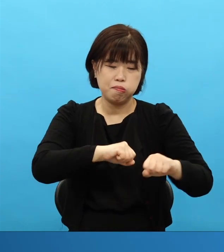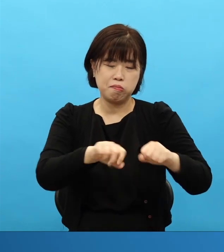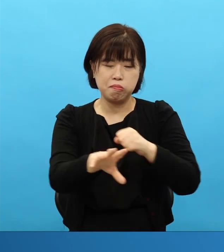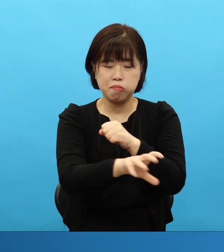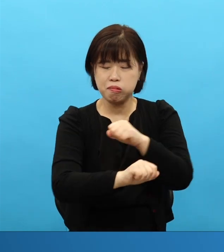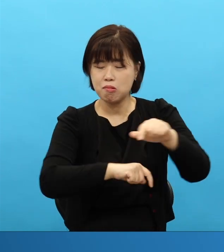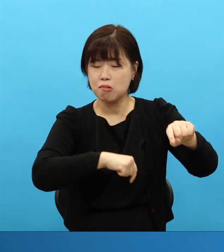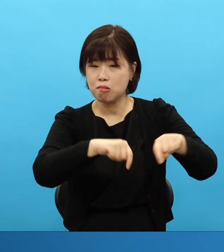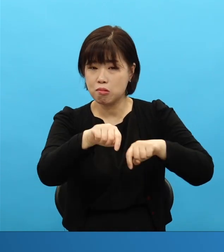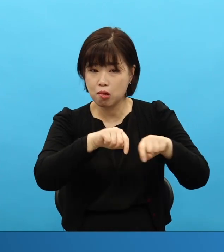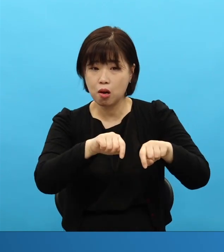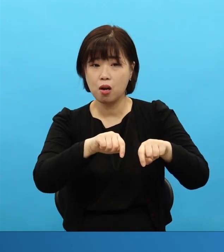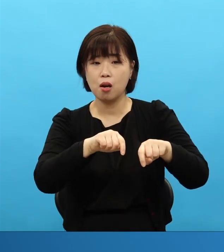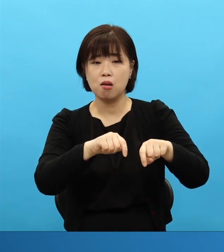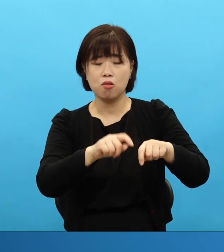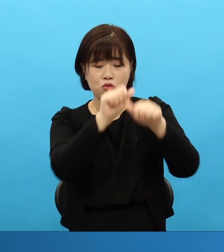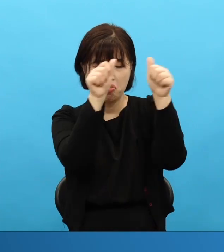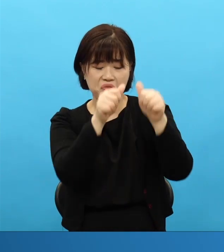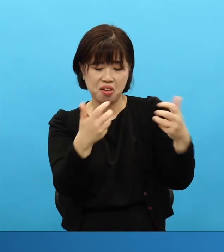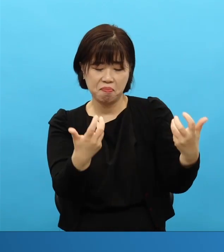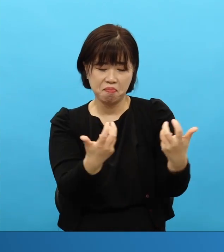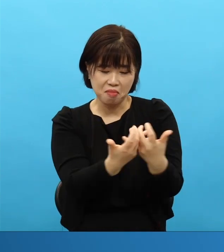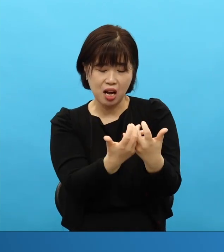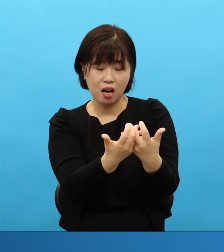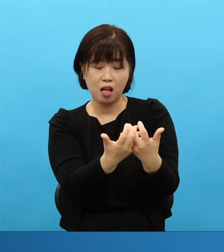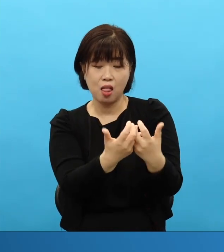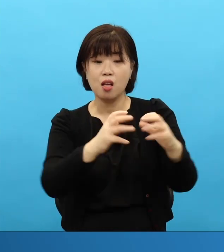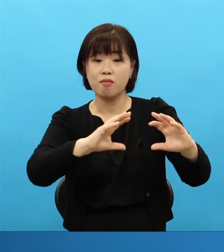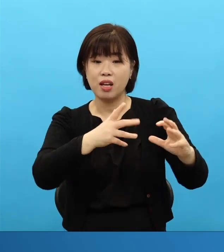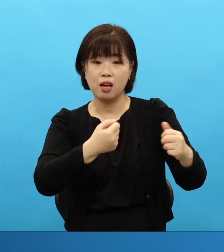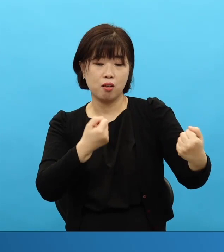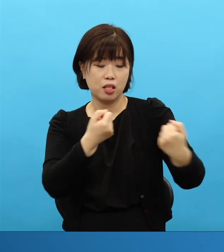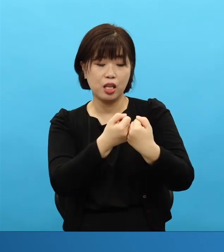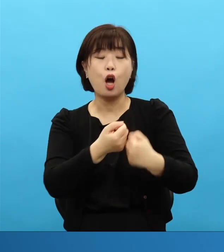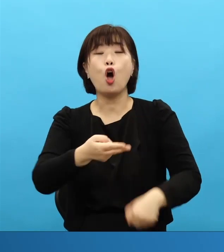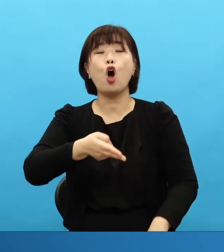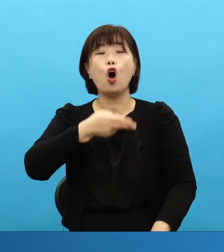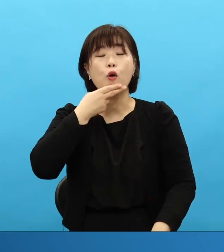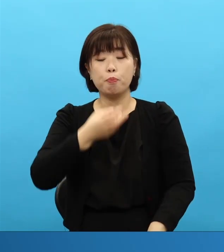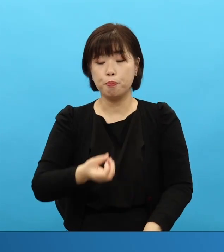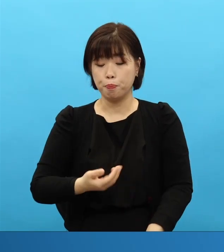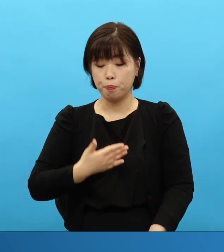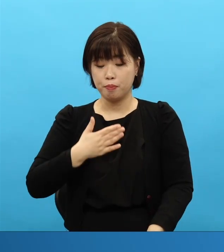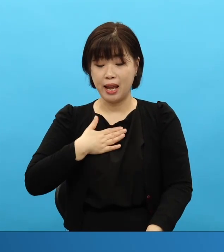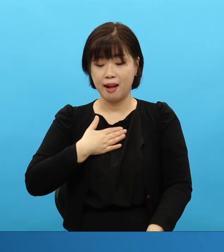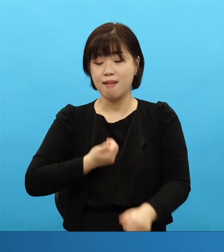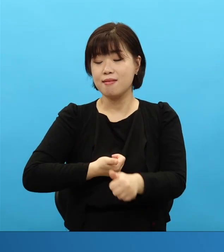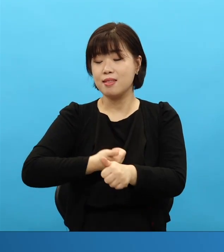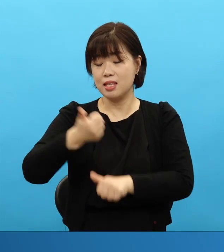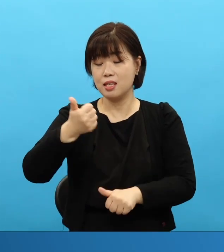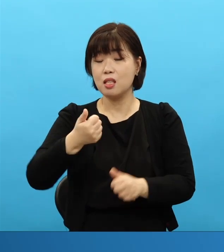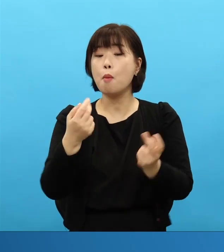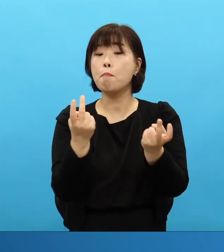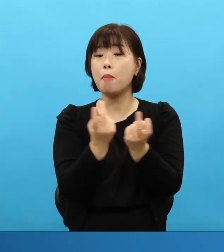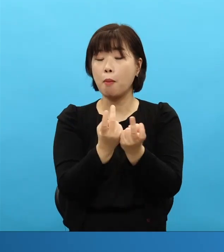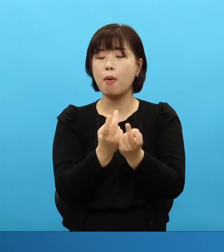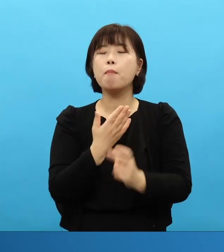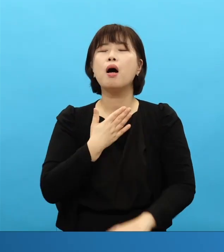徒， 이 비밀만 알면 싸우지 않고 이겨요. 只要知道这些奥秘的话，不战能够胜利。 자, 우상국가란 말은